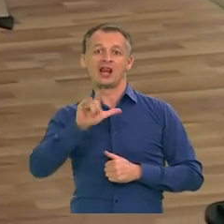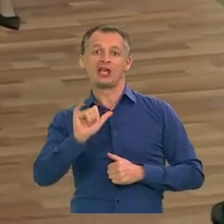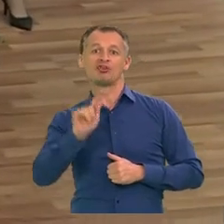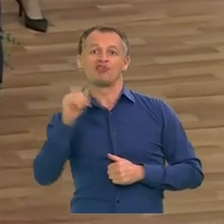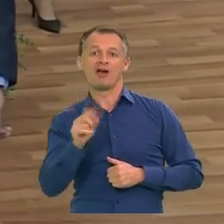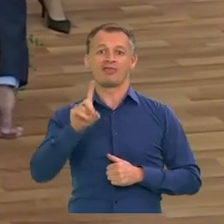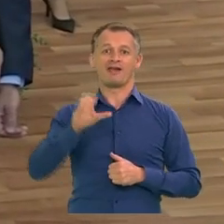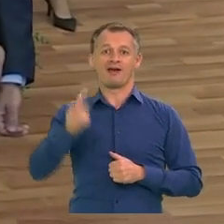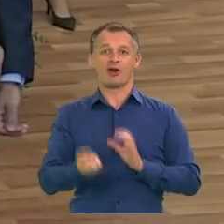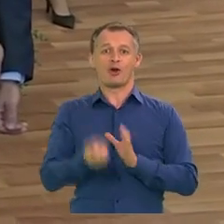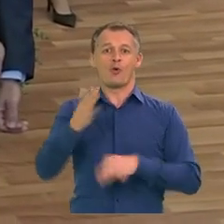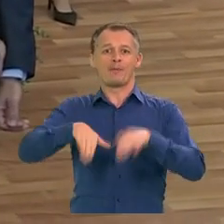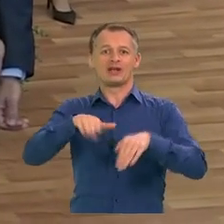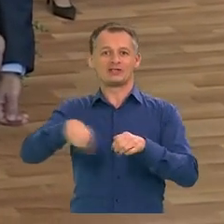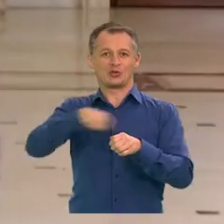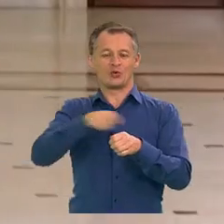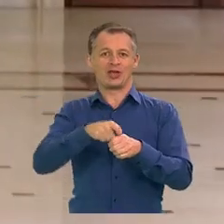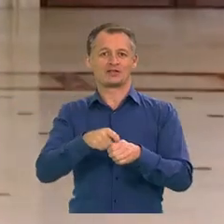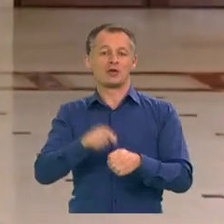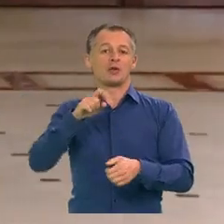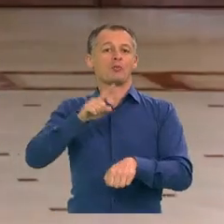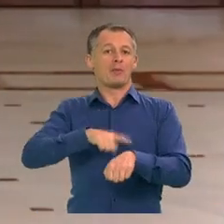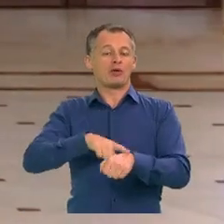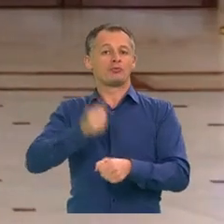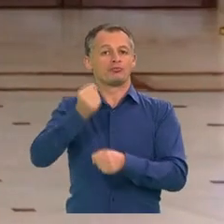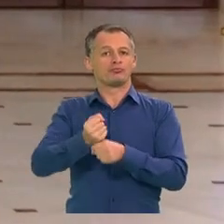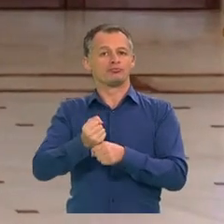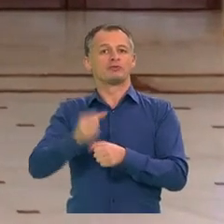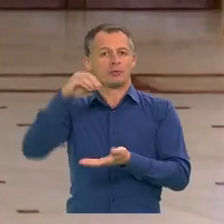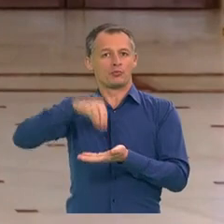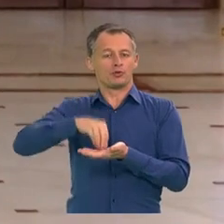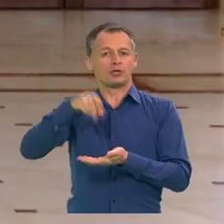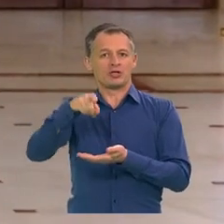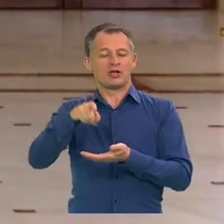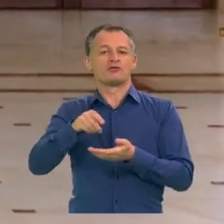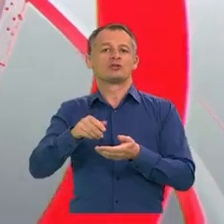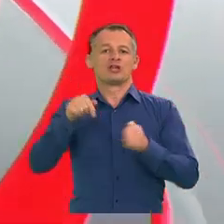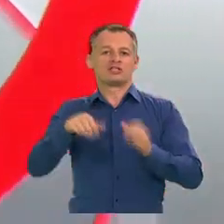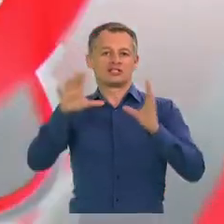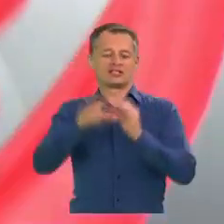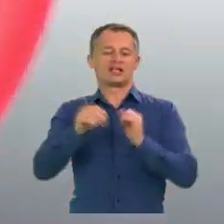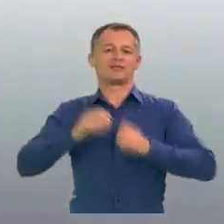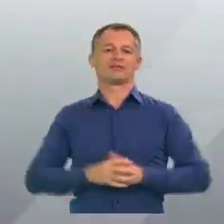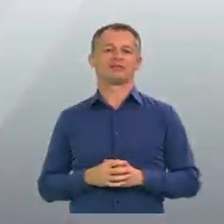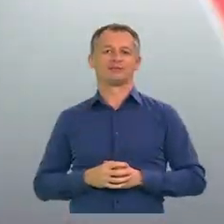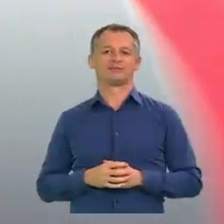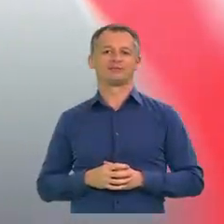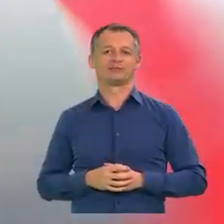Și Ligia Deca este noul ministru al educației. Ceremonia de învestire a avut loc în această seară.